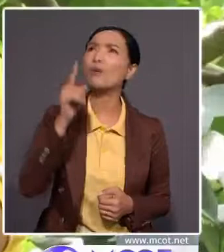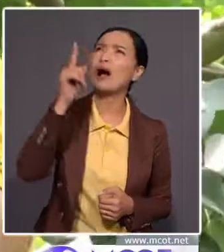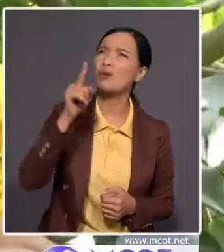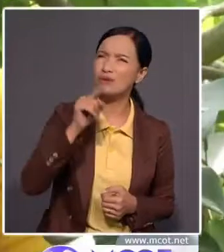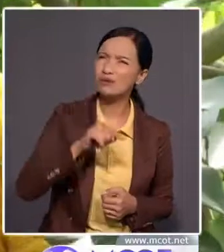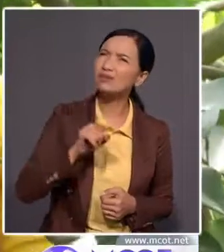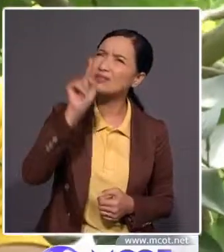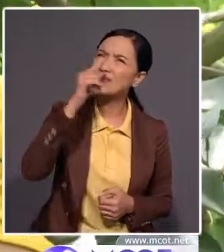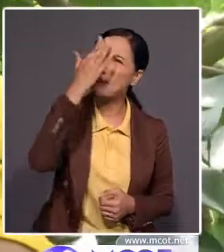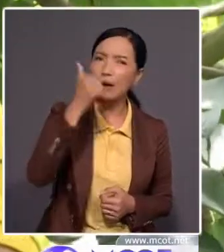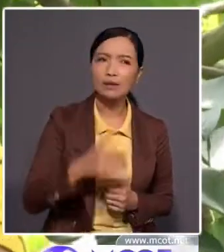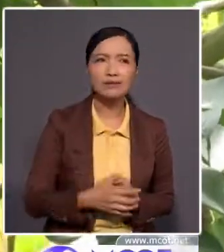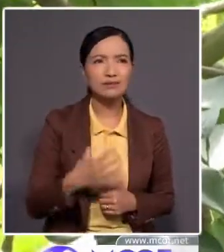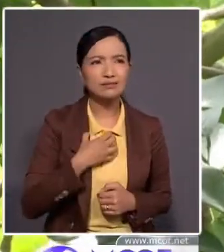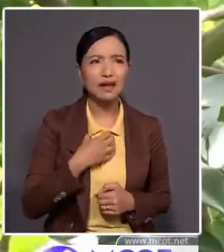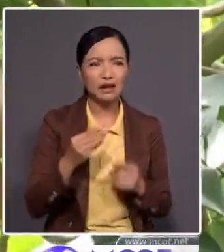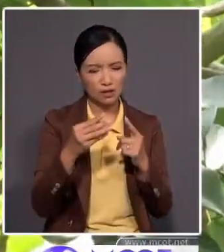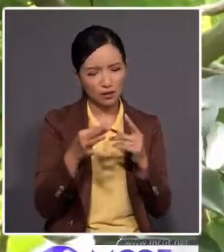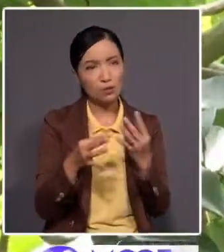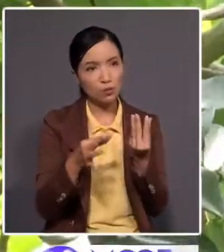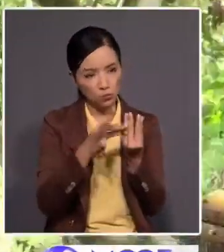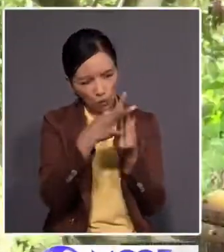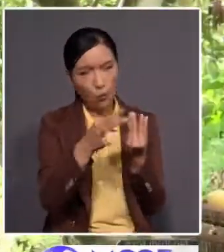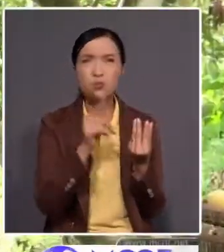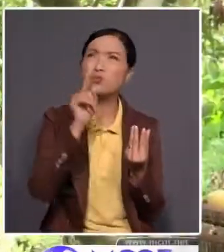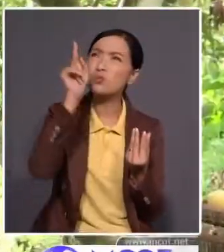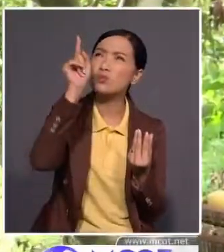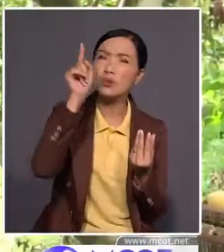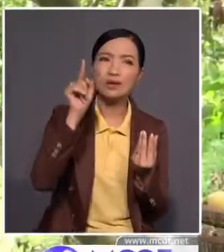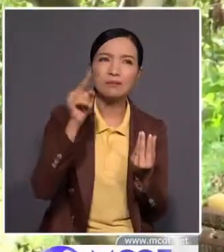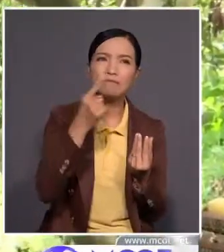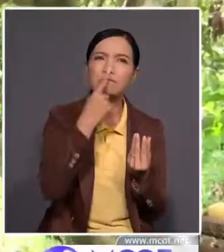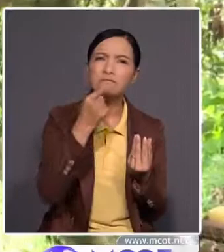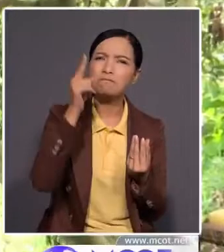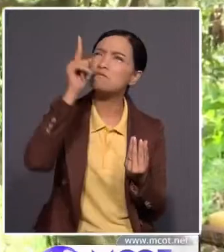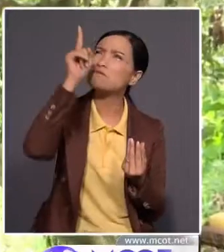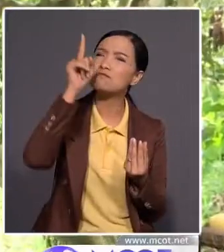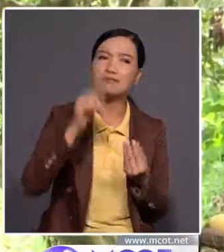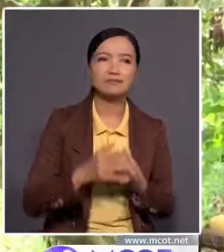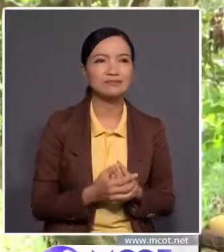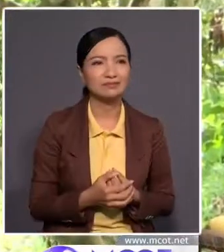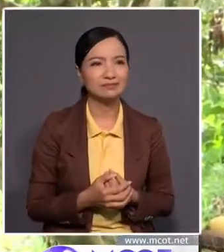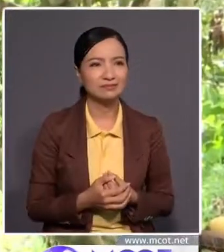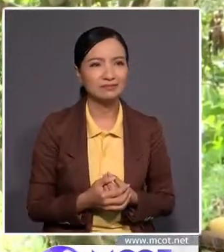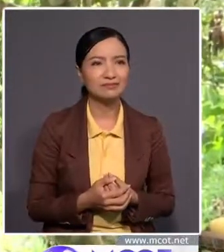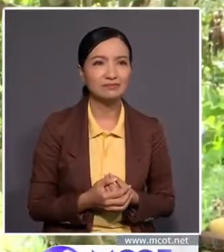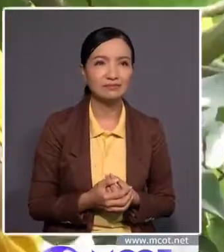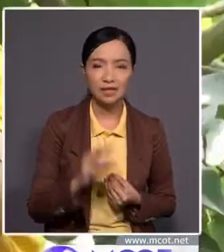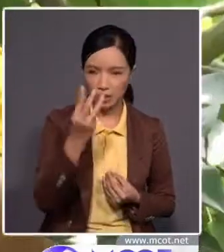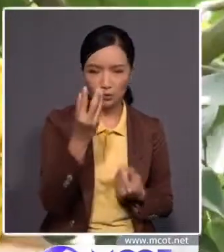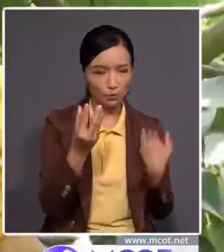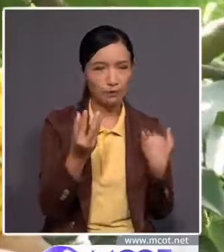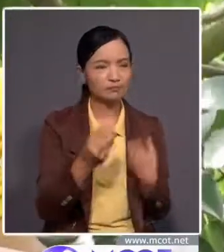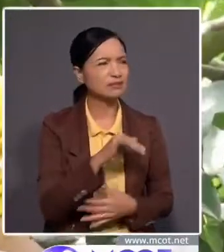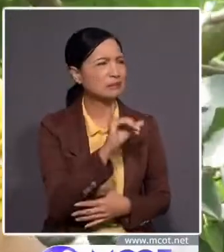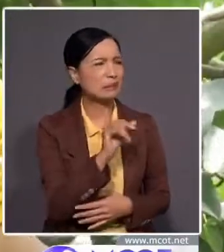ไม อ้าวก็จะมาหาเก็บง้อให้กินไงนี่โอ้ยมันอยู่ตรงนู้นน่ะแดงเถือกตรงข้างบนนู่นน่ะ เดี๋ยว จะขึ้นไป แล้วได้สักลูกยัง ยัง